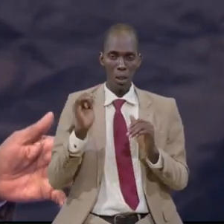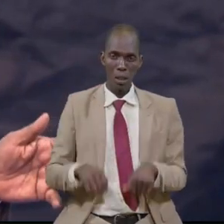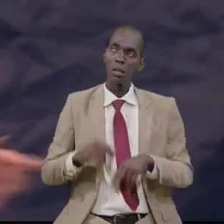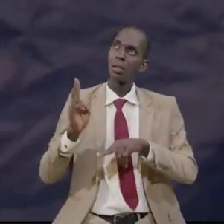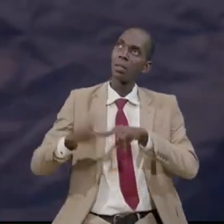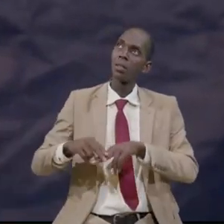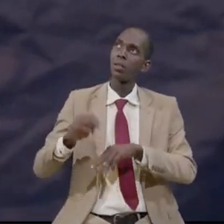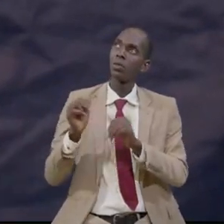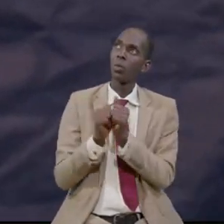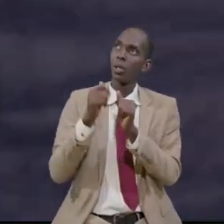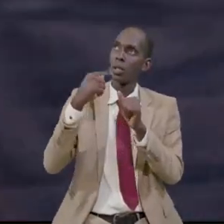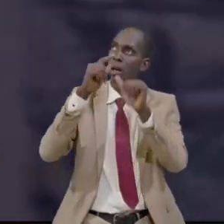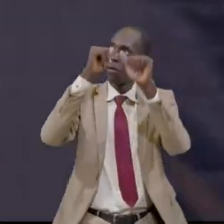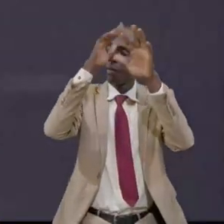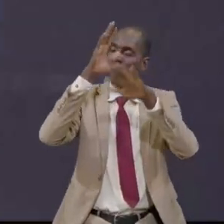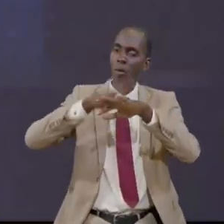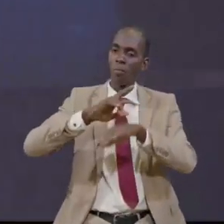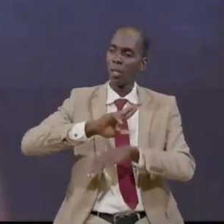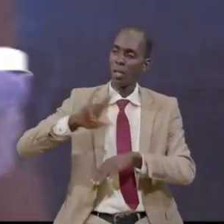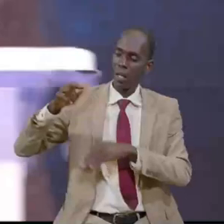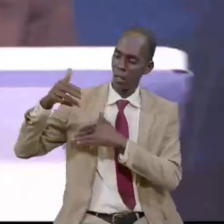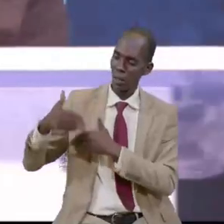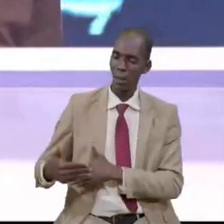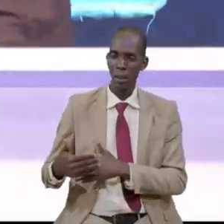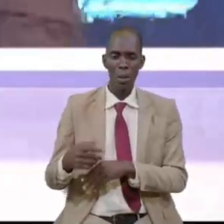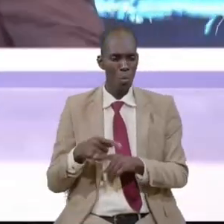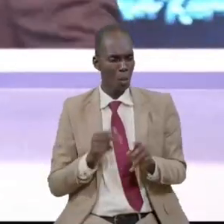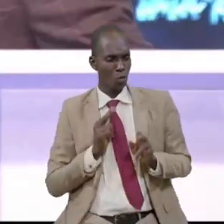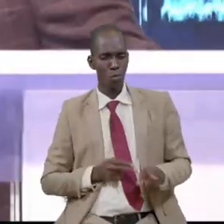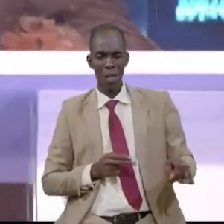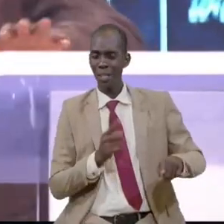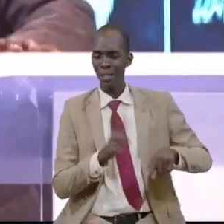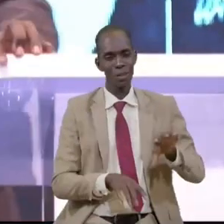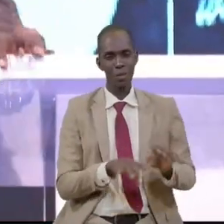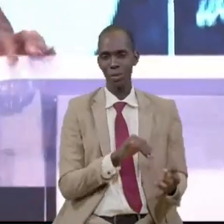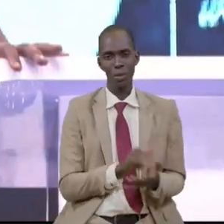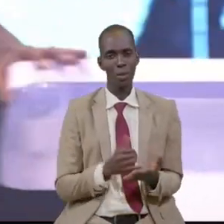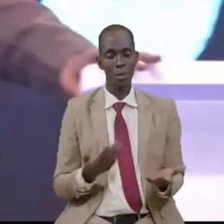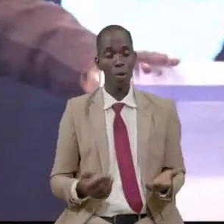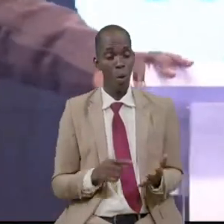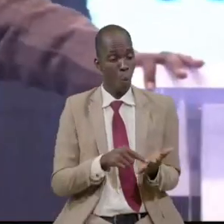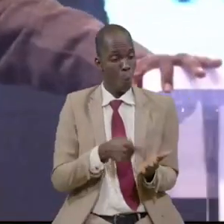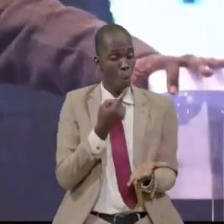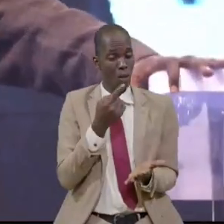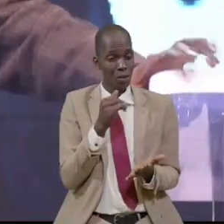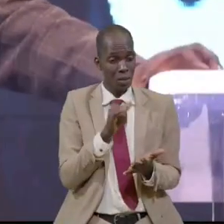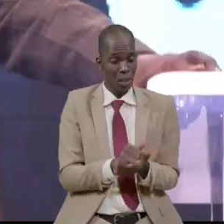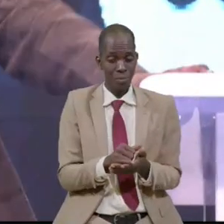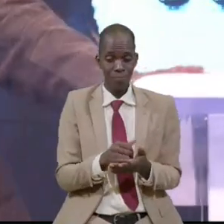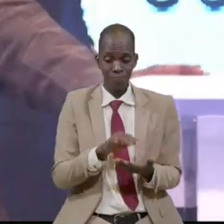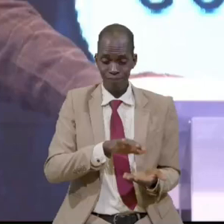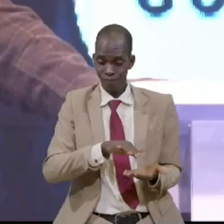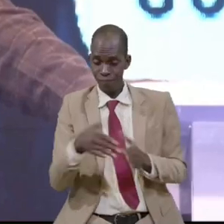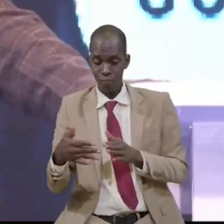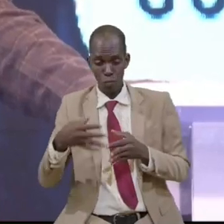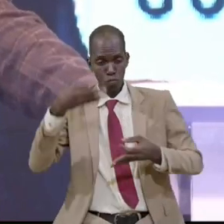la droite du Père lui il ne peut pas le faire dès que l'amand de la